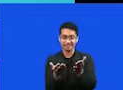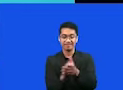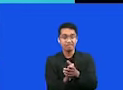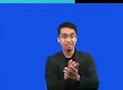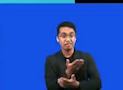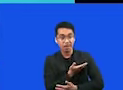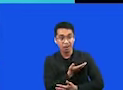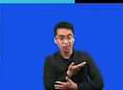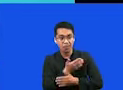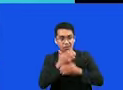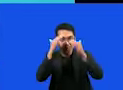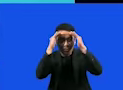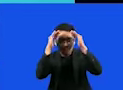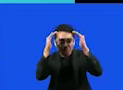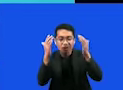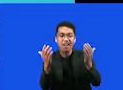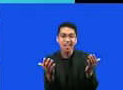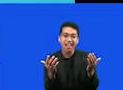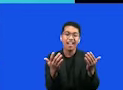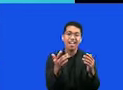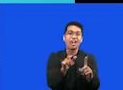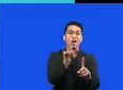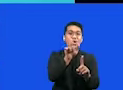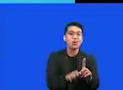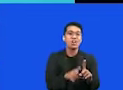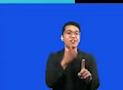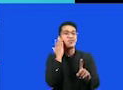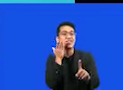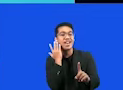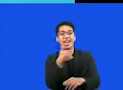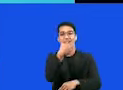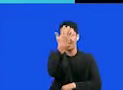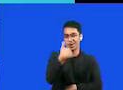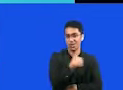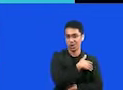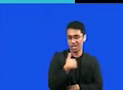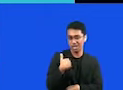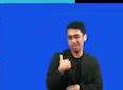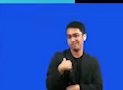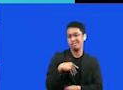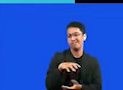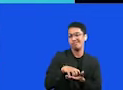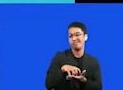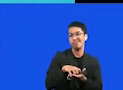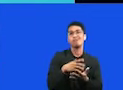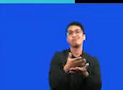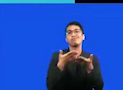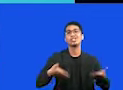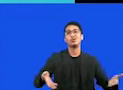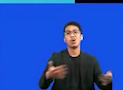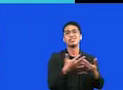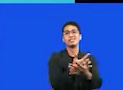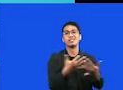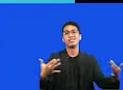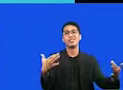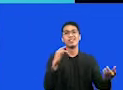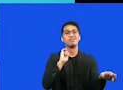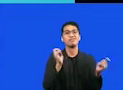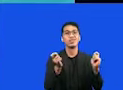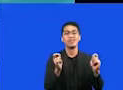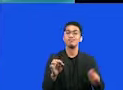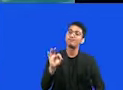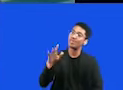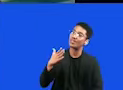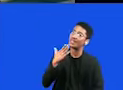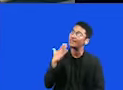pengalamannya ya sebagai orang muda Katolik di tengah perubahan masyarakat ini Baik terima kasih Mas